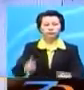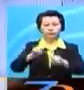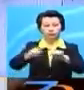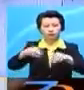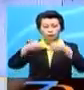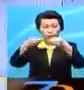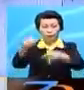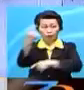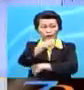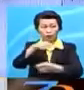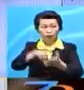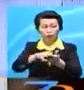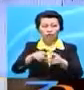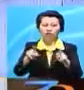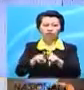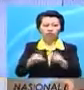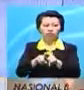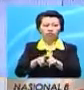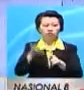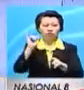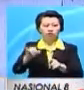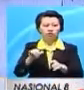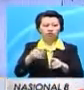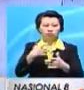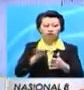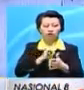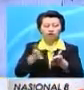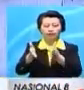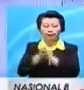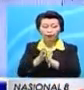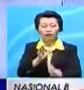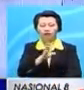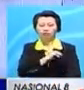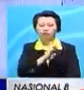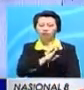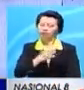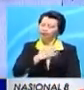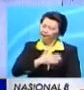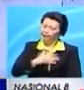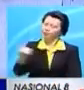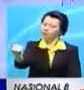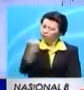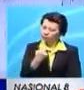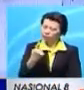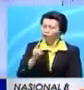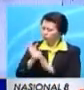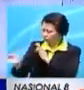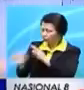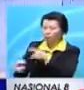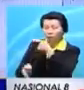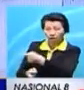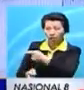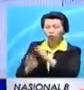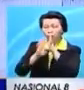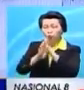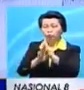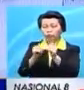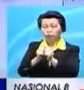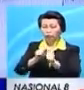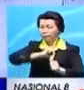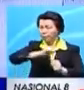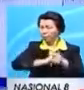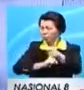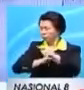ini seolah-olah satu yang cuba diselindungi. Saya nak minta Menteri Besar tampillah ke hadapan. Kerajaan negeri tampil ke hadapan. Buktikan dengan protes